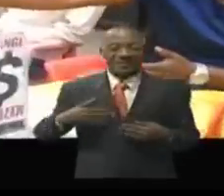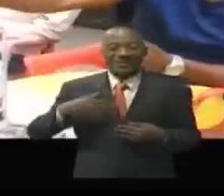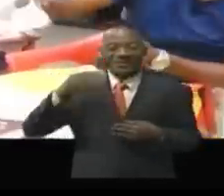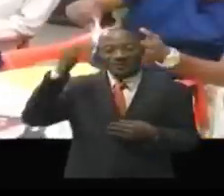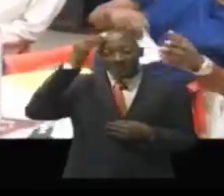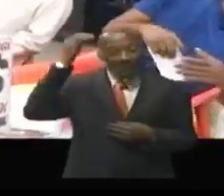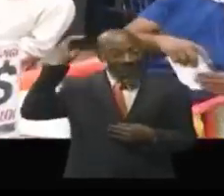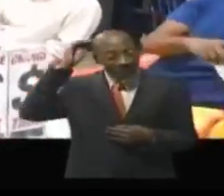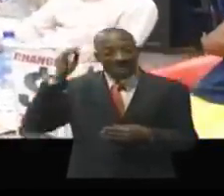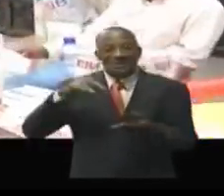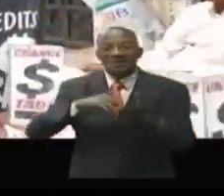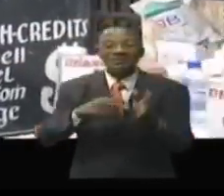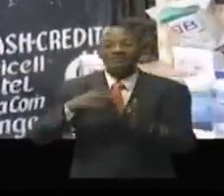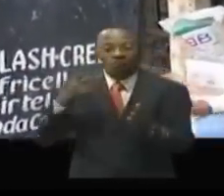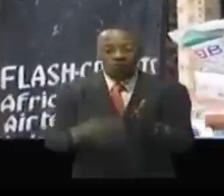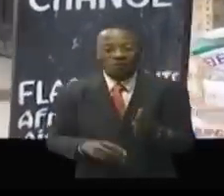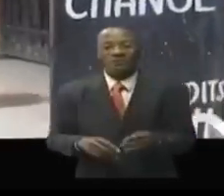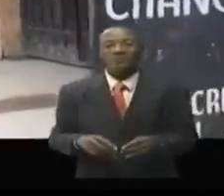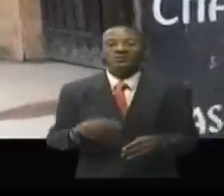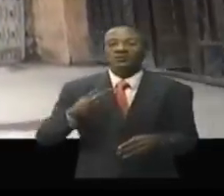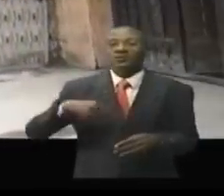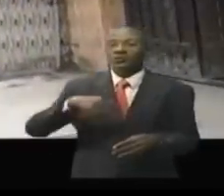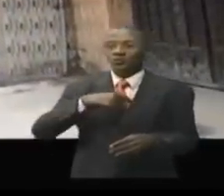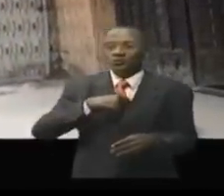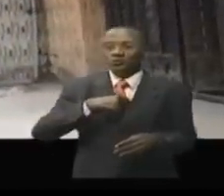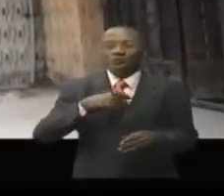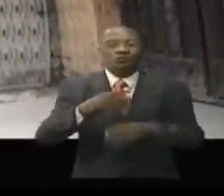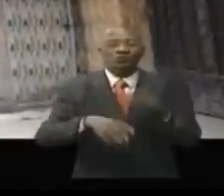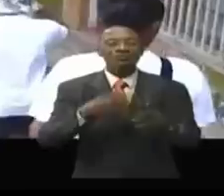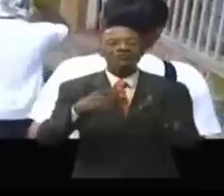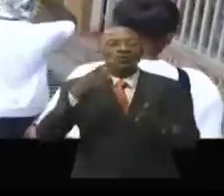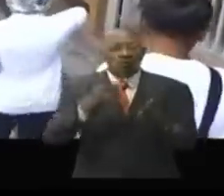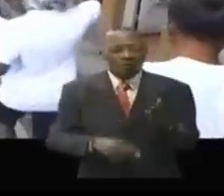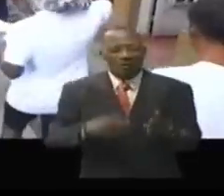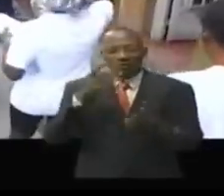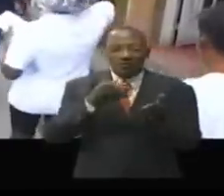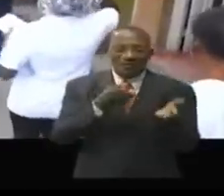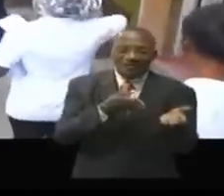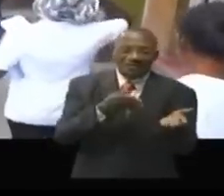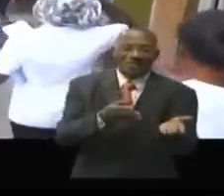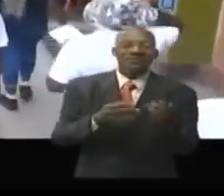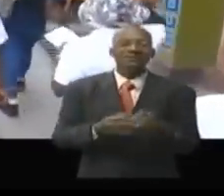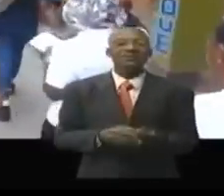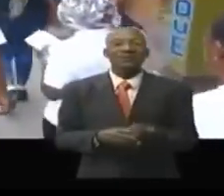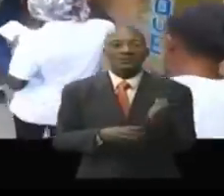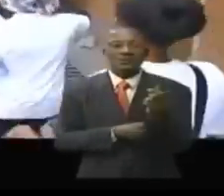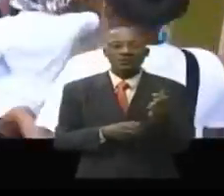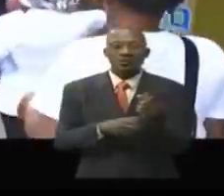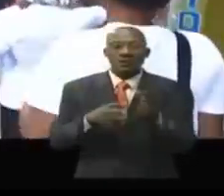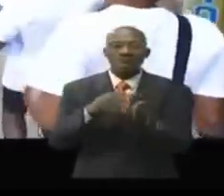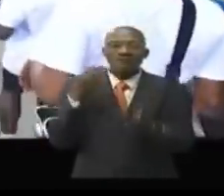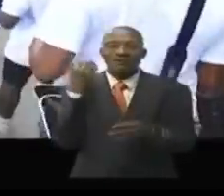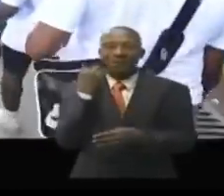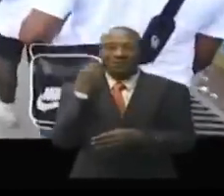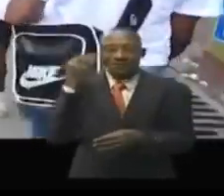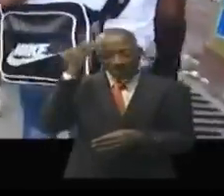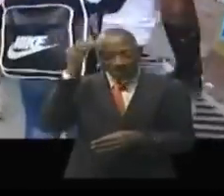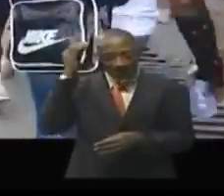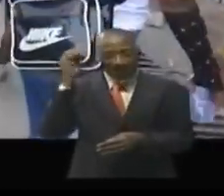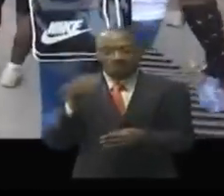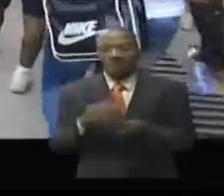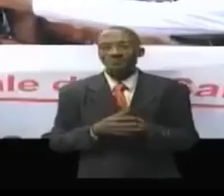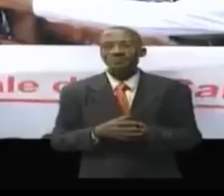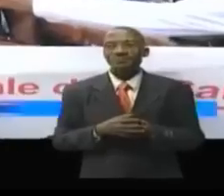mot pour exprimer sa préoccupation qui se trouve dans le slogan « La maladie mentale n'est pas un tabou ». L'objectif c'était